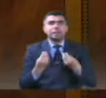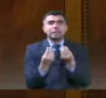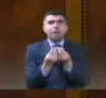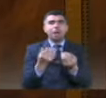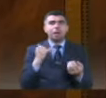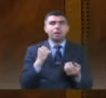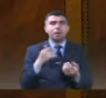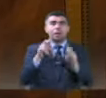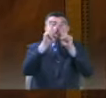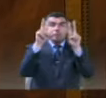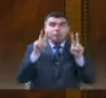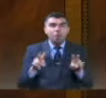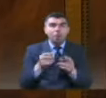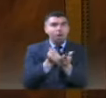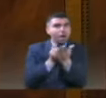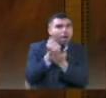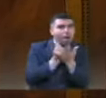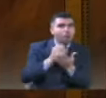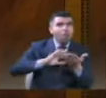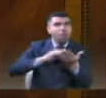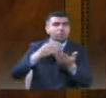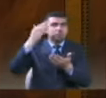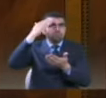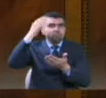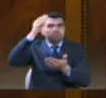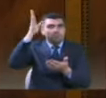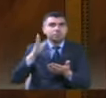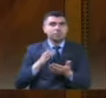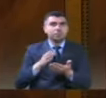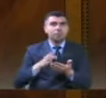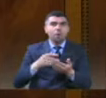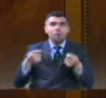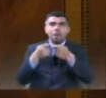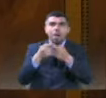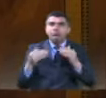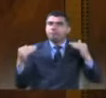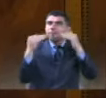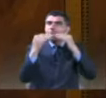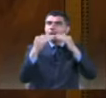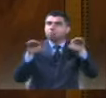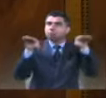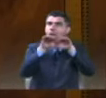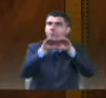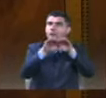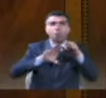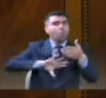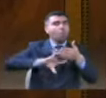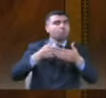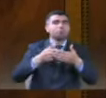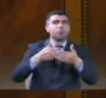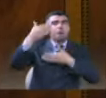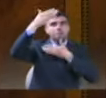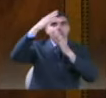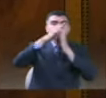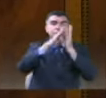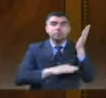الشهاده، هذاك راه قرا وخذا واحد النصيب من الحق ديالو. انا نقول لي فكر في كل شيء استعمل الاله، فكر في حاملي الشهادات،